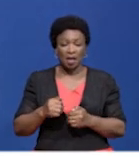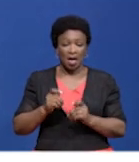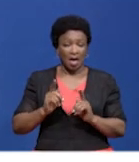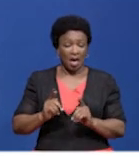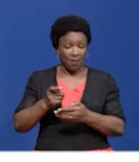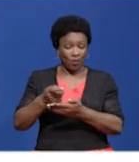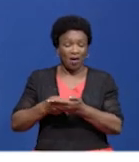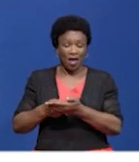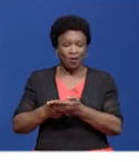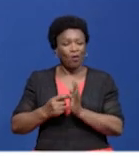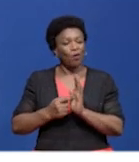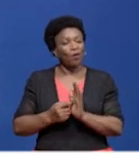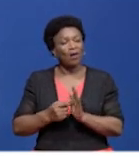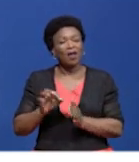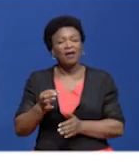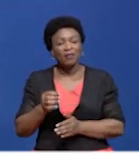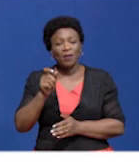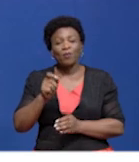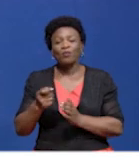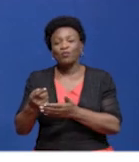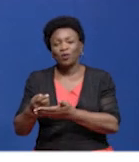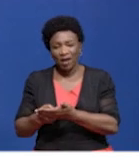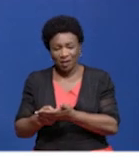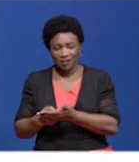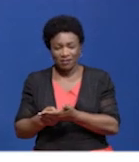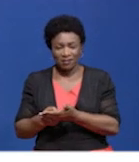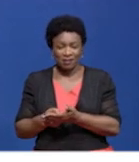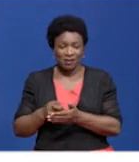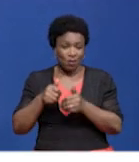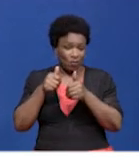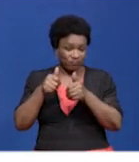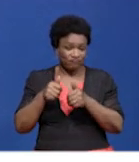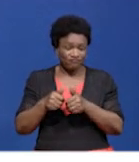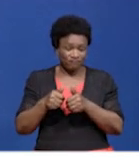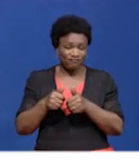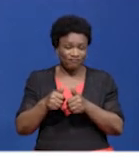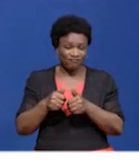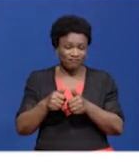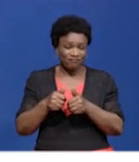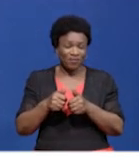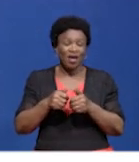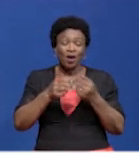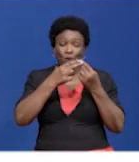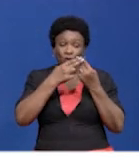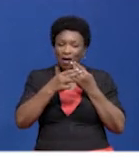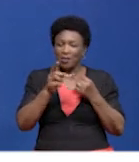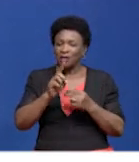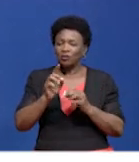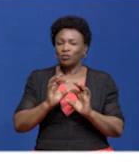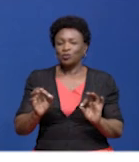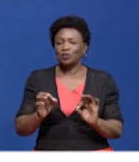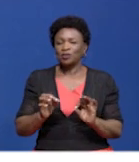una vipi kudai kwa sababu ni usuu kwa hio prediction ya swal zima la afya ya akili kwa sasa kwa watania wengi halik vizu